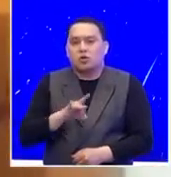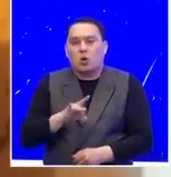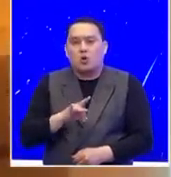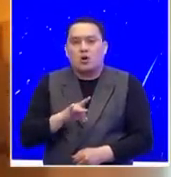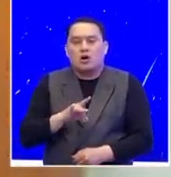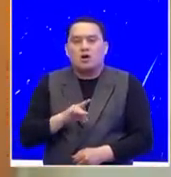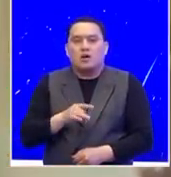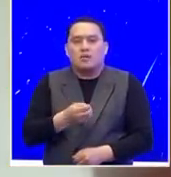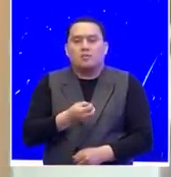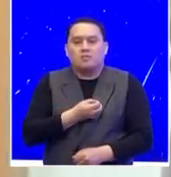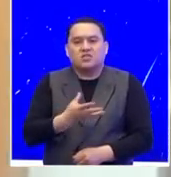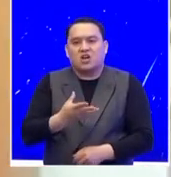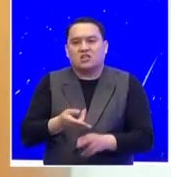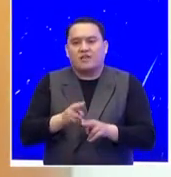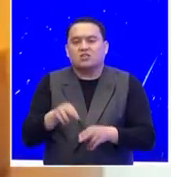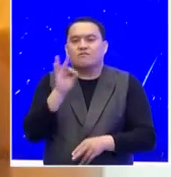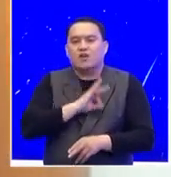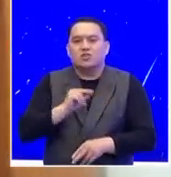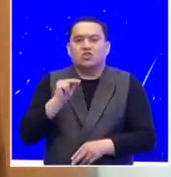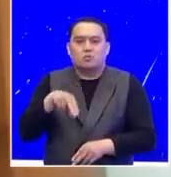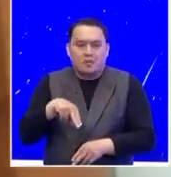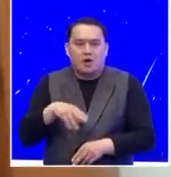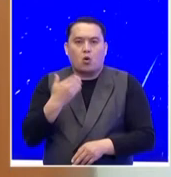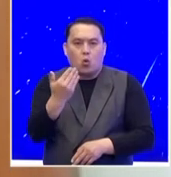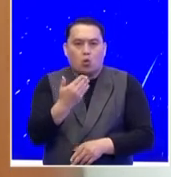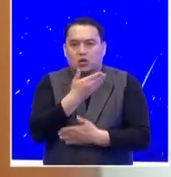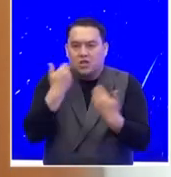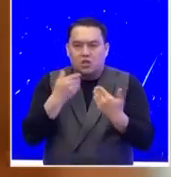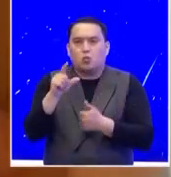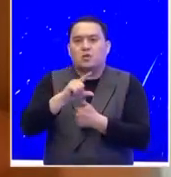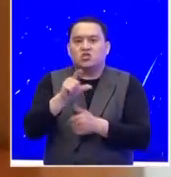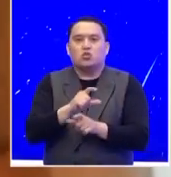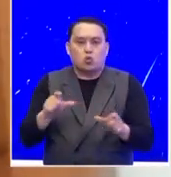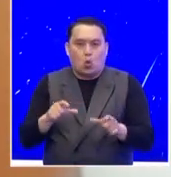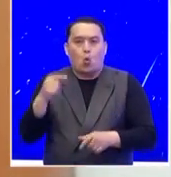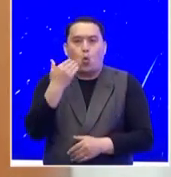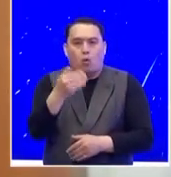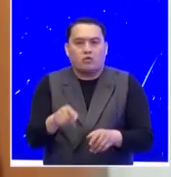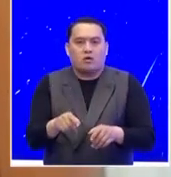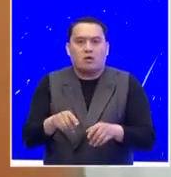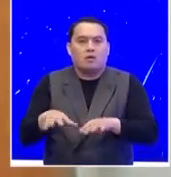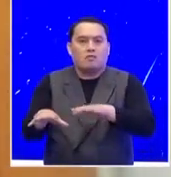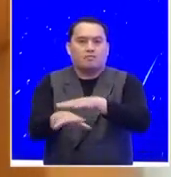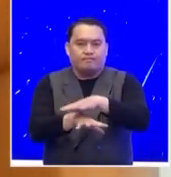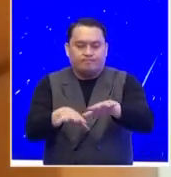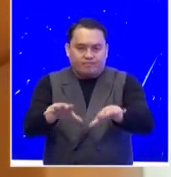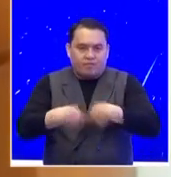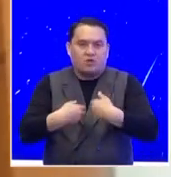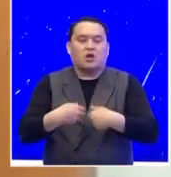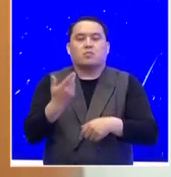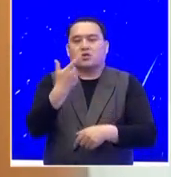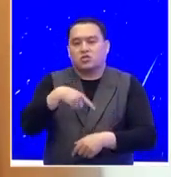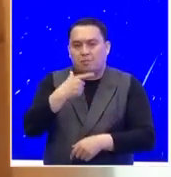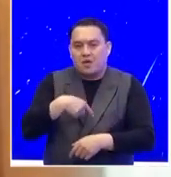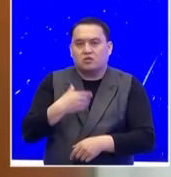на пожертвования прихожан. Воспользовавшись чрезвычайным положением и отсутствием в мечети людей, он открыто похитил ящик, куда прихожане